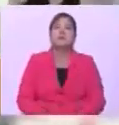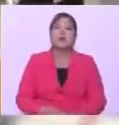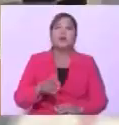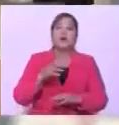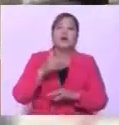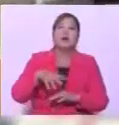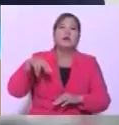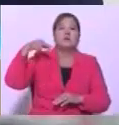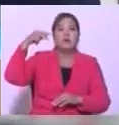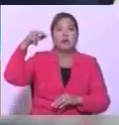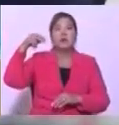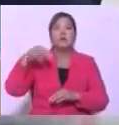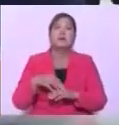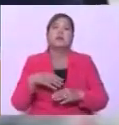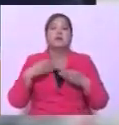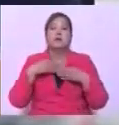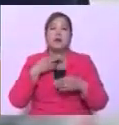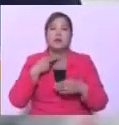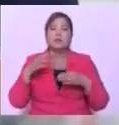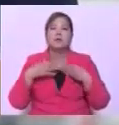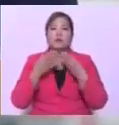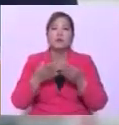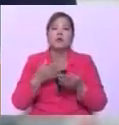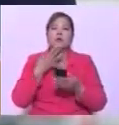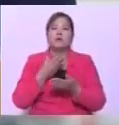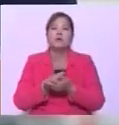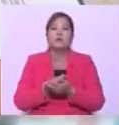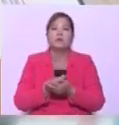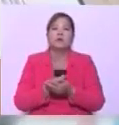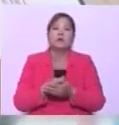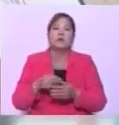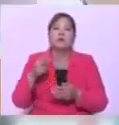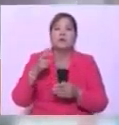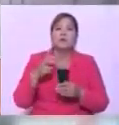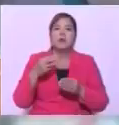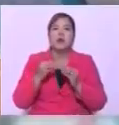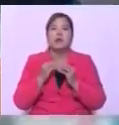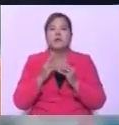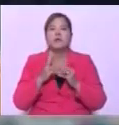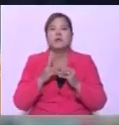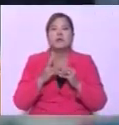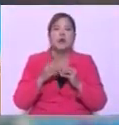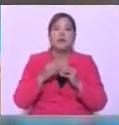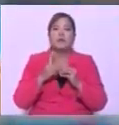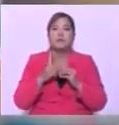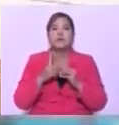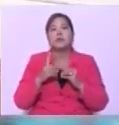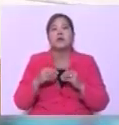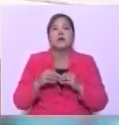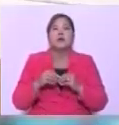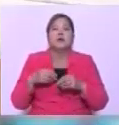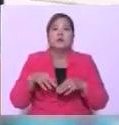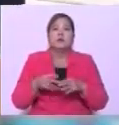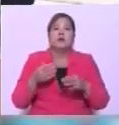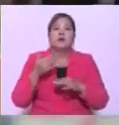Касым-Жомарт Токаев отдал свой голос на участке номер 211. Он расположен в президентском центре. Здесь с утра уже выстроилась